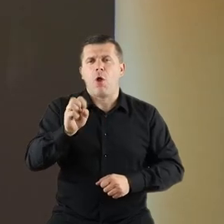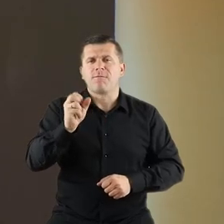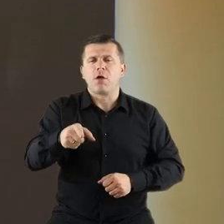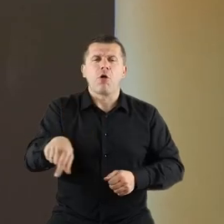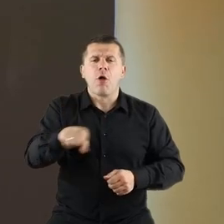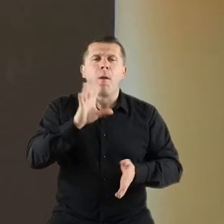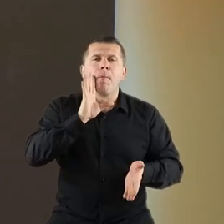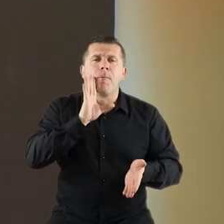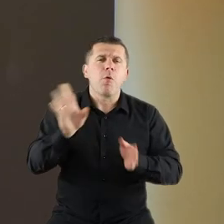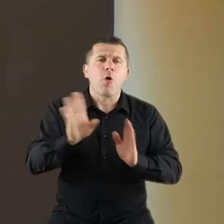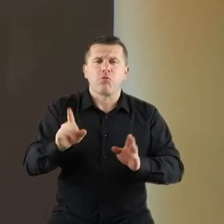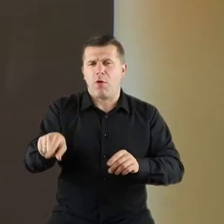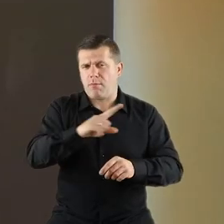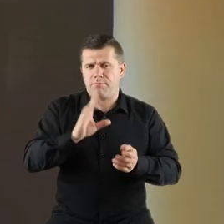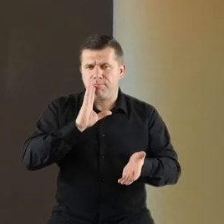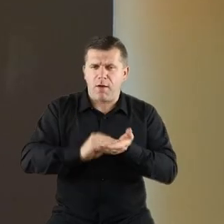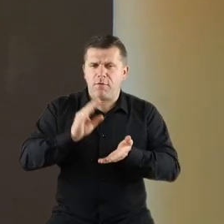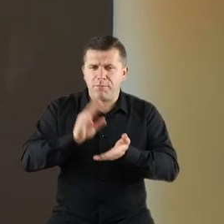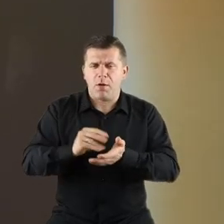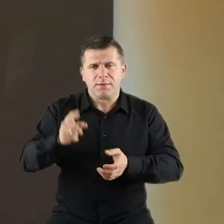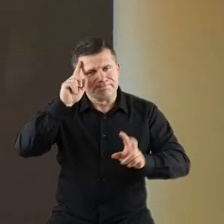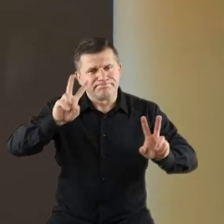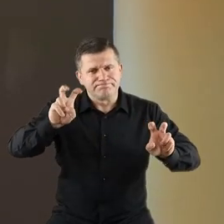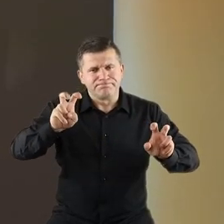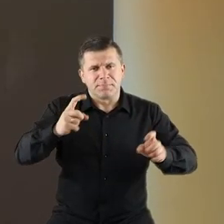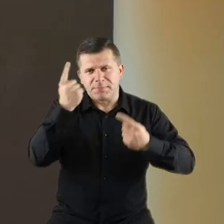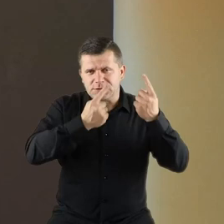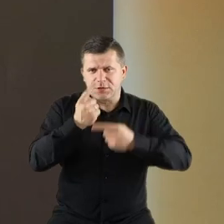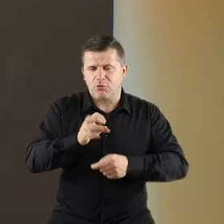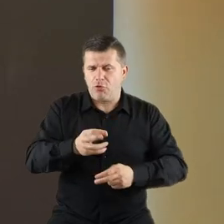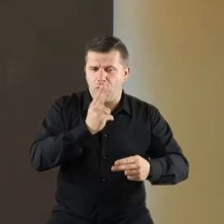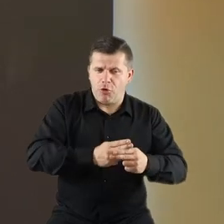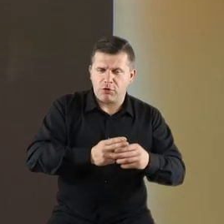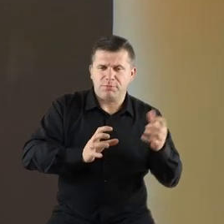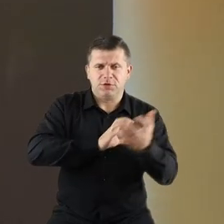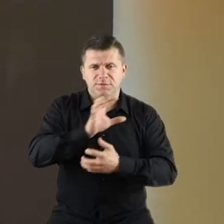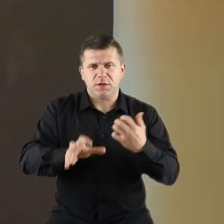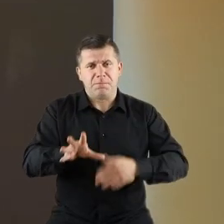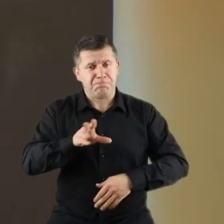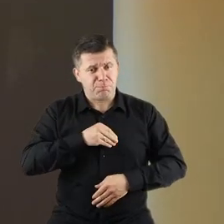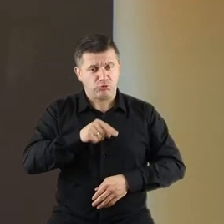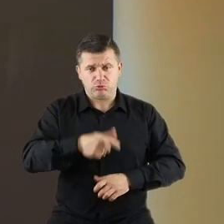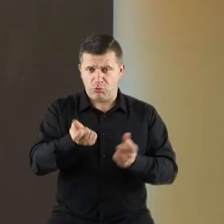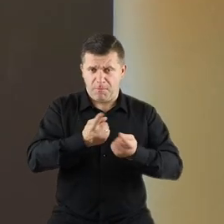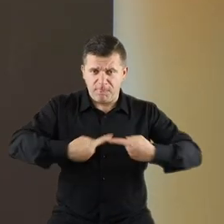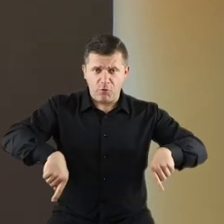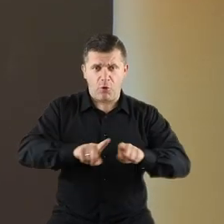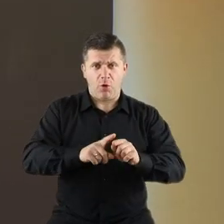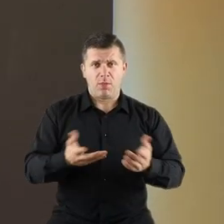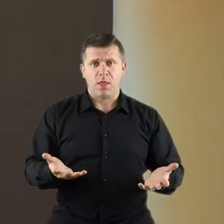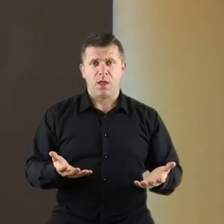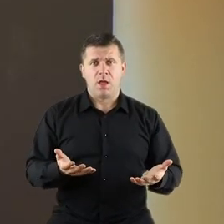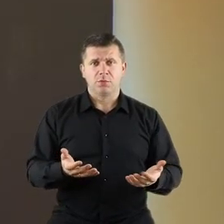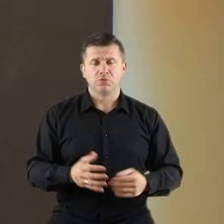tych samych mechanizmów myślenia o chorobie io świecie że można coś takiego wykonać na zdjęciu że można coś takiego